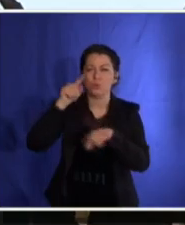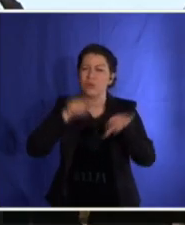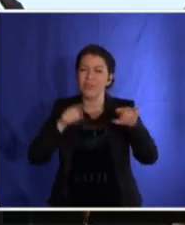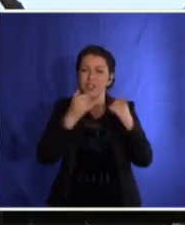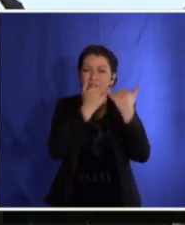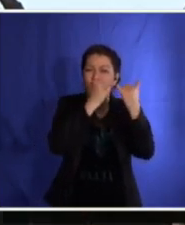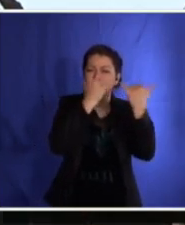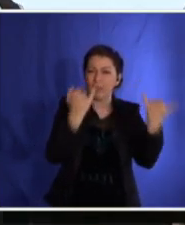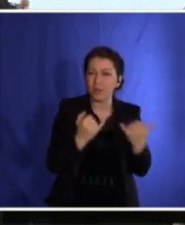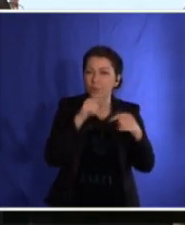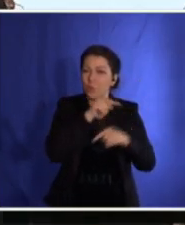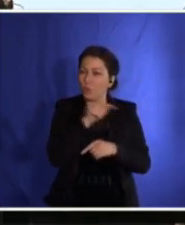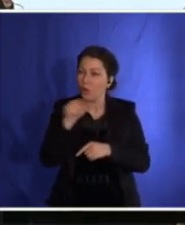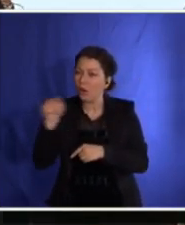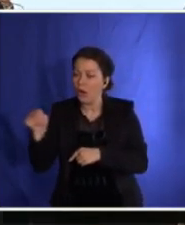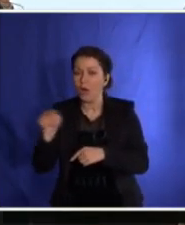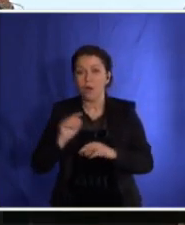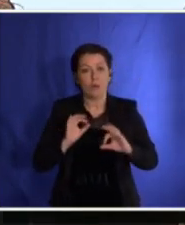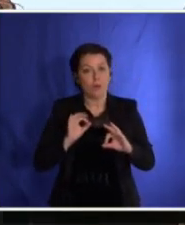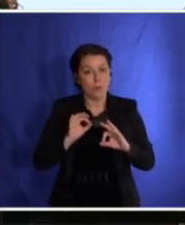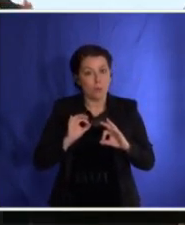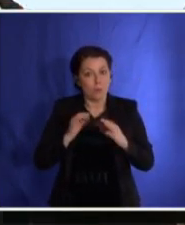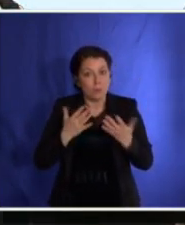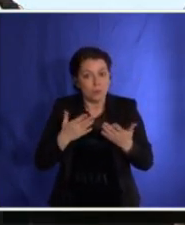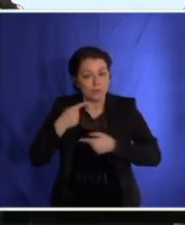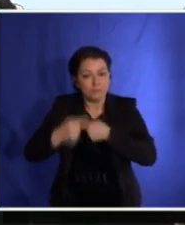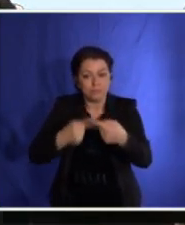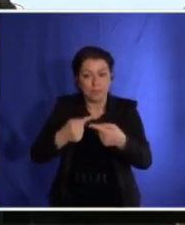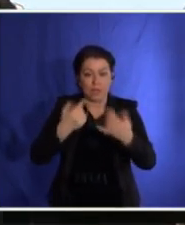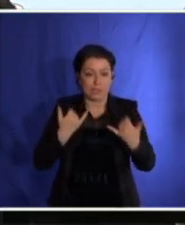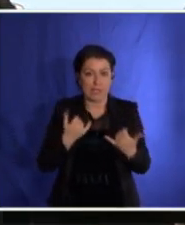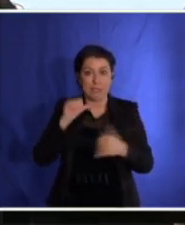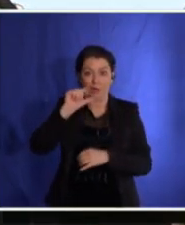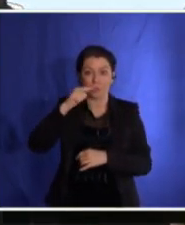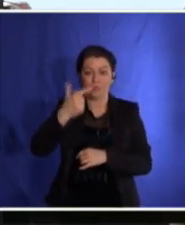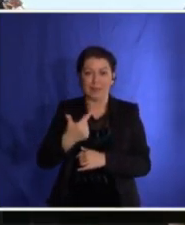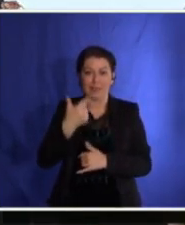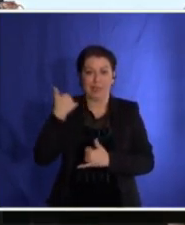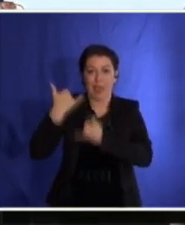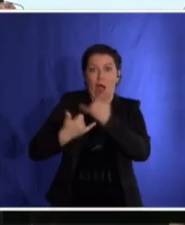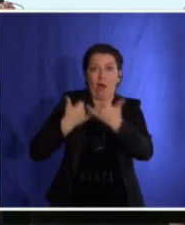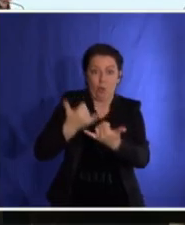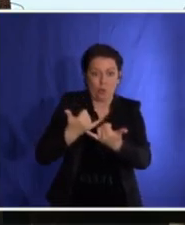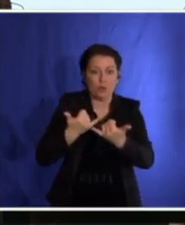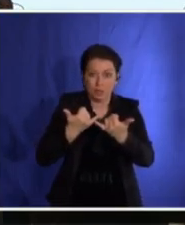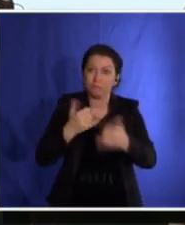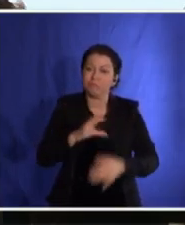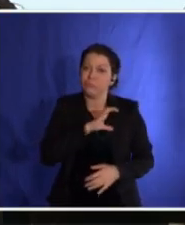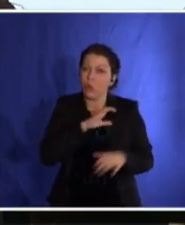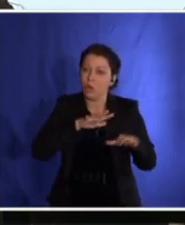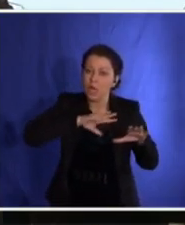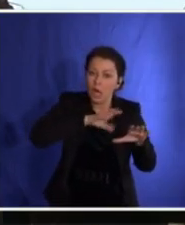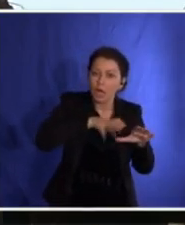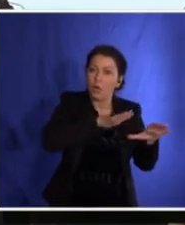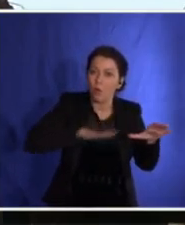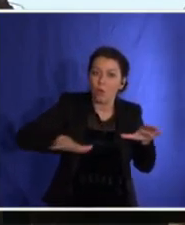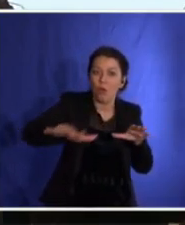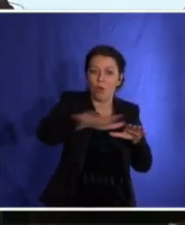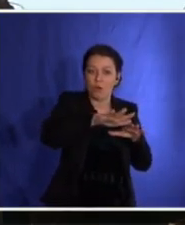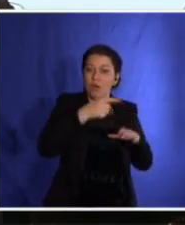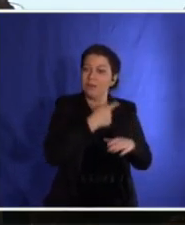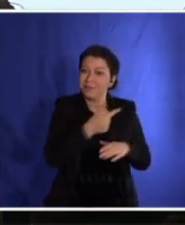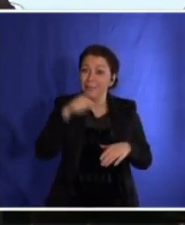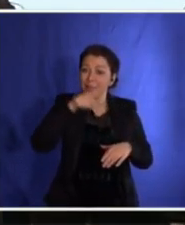bewirkt haben, dann haben wir hier eine Chancenregion im 21. Jahrhundert. Eine Chancenregion, die genau eines auch begriffen